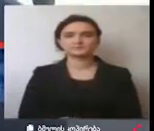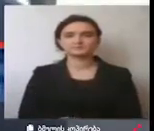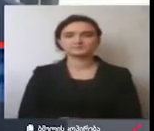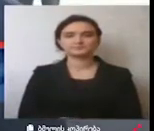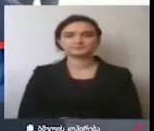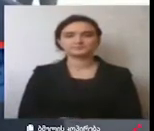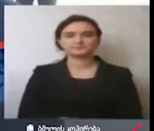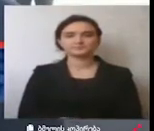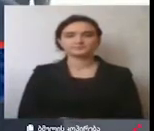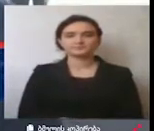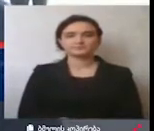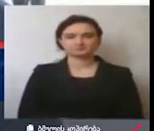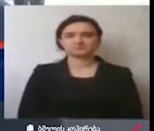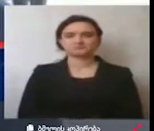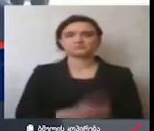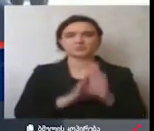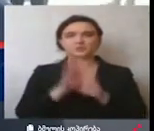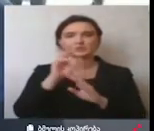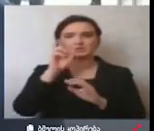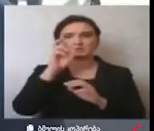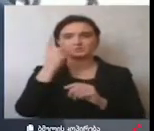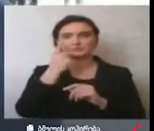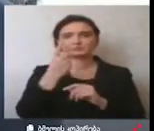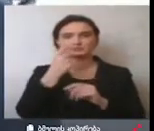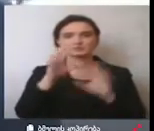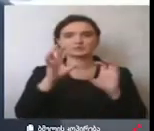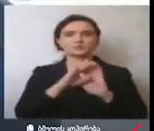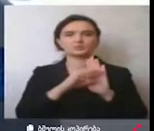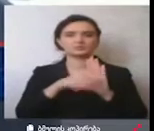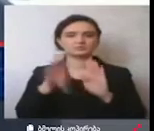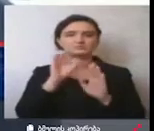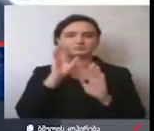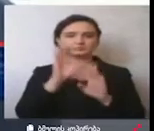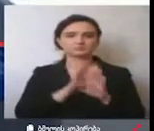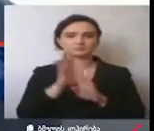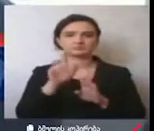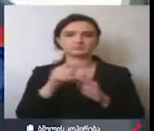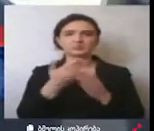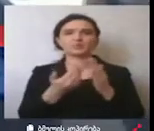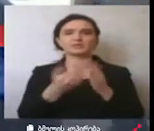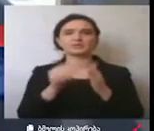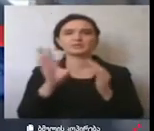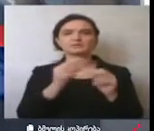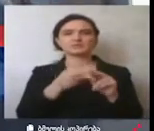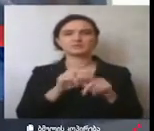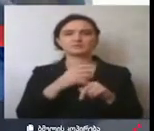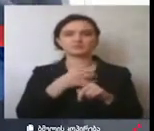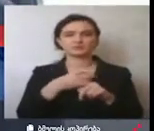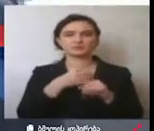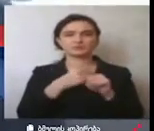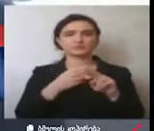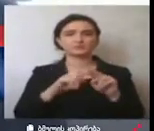Trulat იცავენ სახელმწიფოს მიერ დაწესებულ სტანდარტებს და რეკომენდაციებს. Ეს ძალიან მნიშვნელოვანია იმ